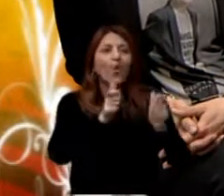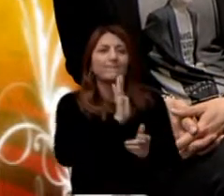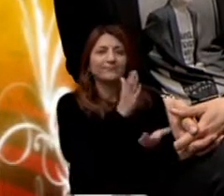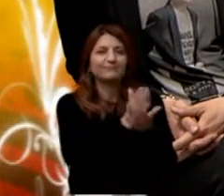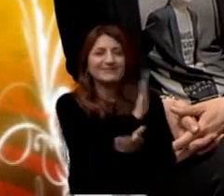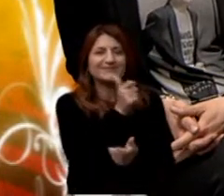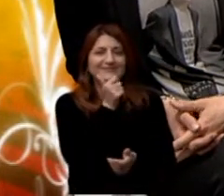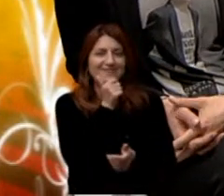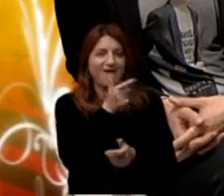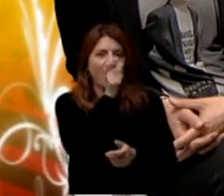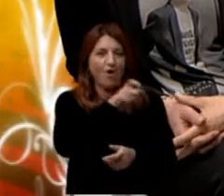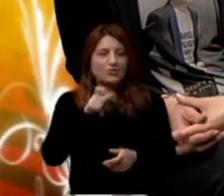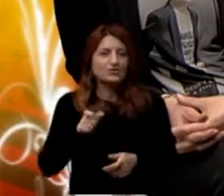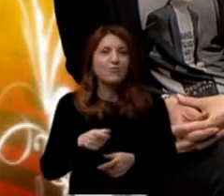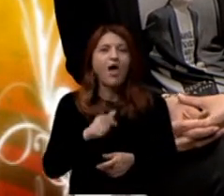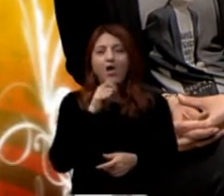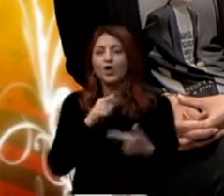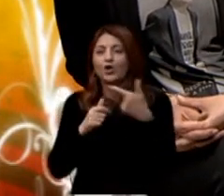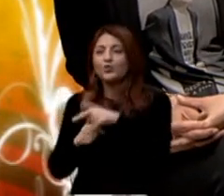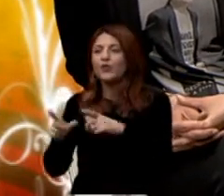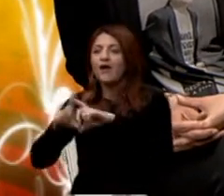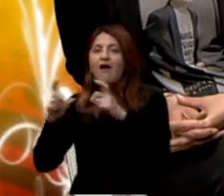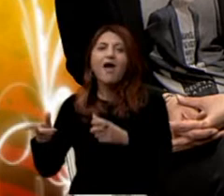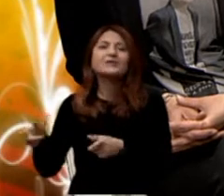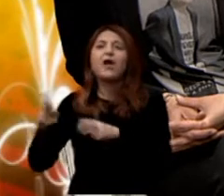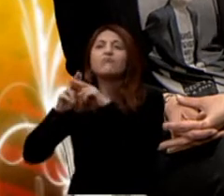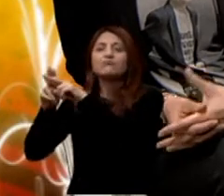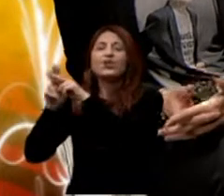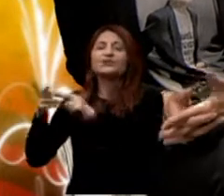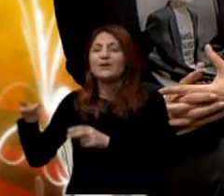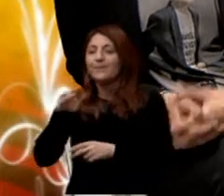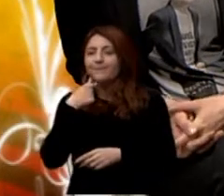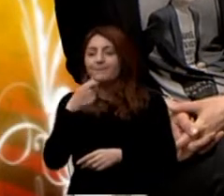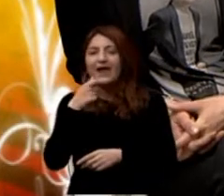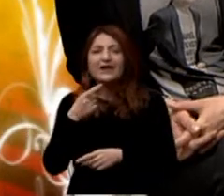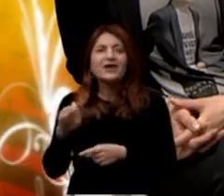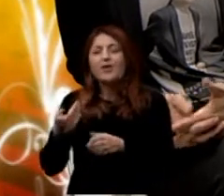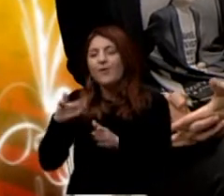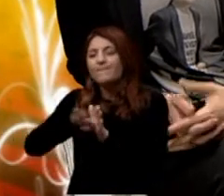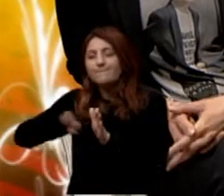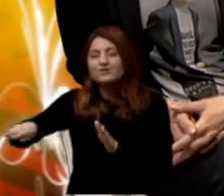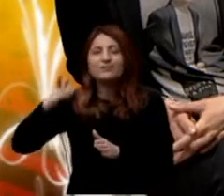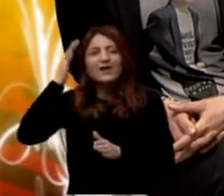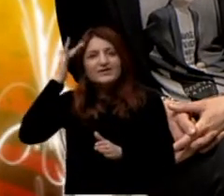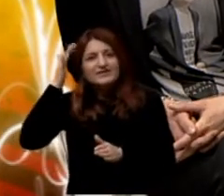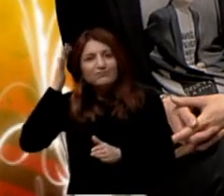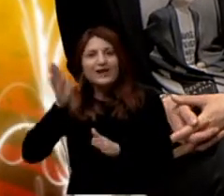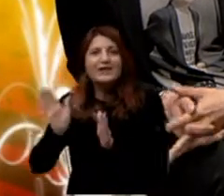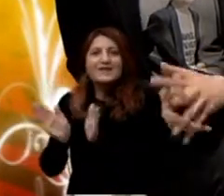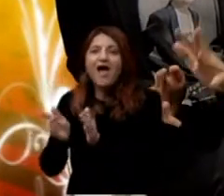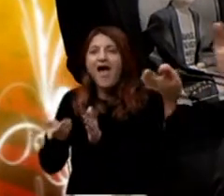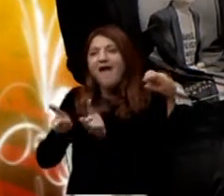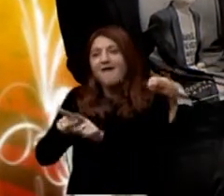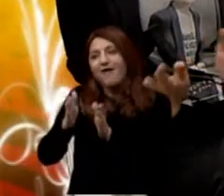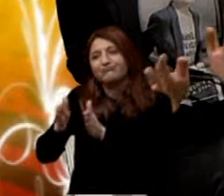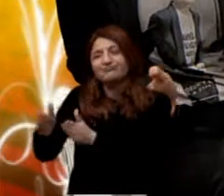osobe, a drugi dio se bavi specifičnim modalitetima kliničke prehrane, dakle posebna skrb koja se više tiče artificijelne prehrane. Ali